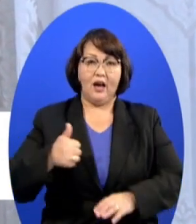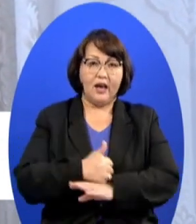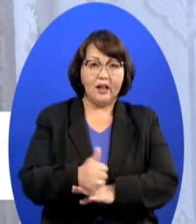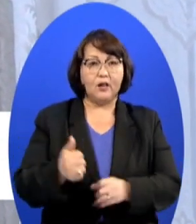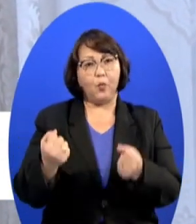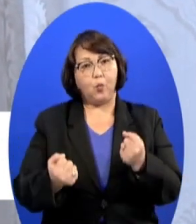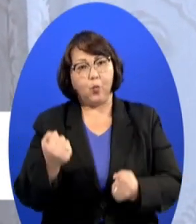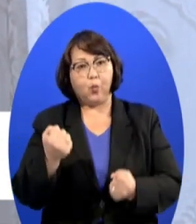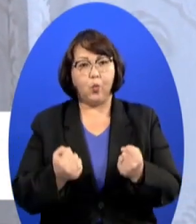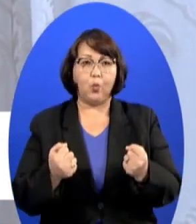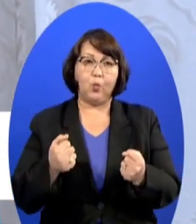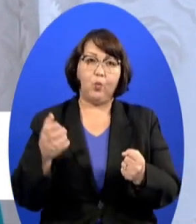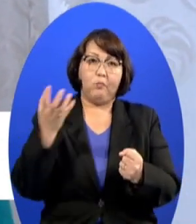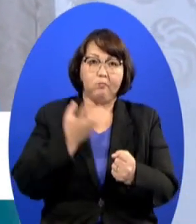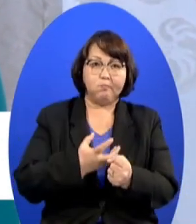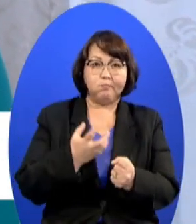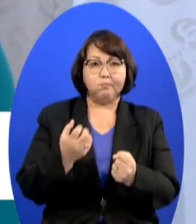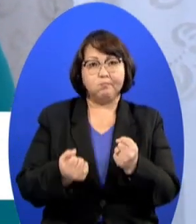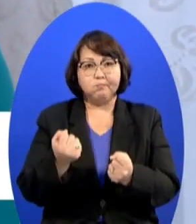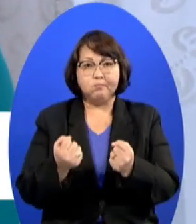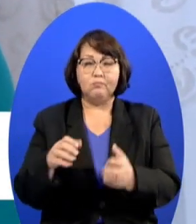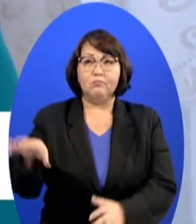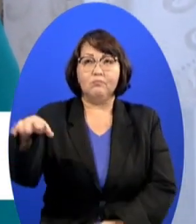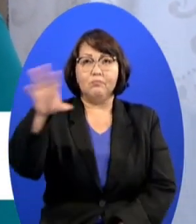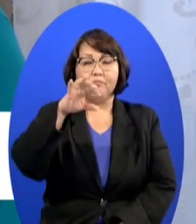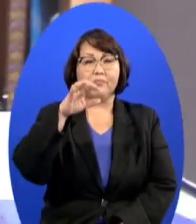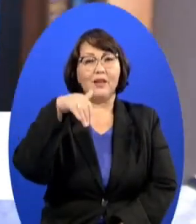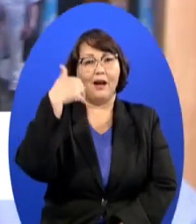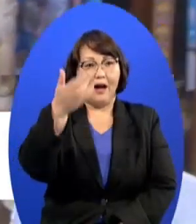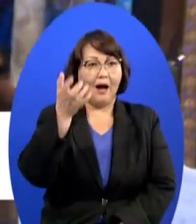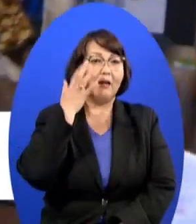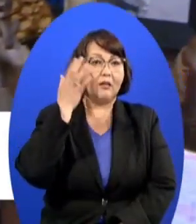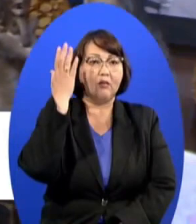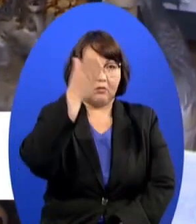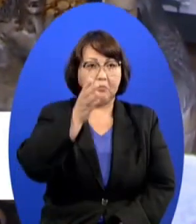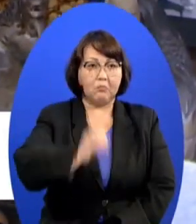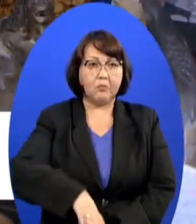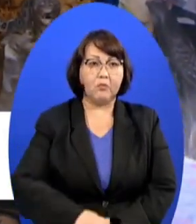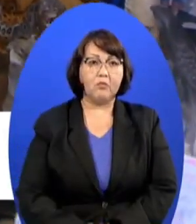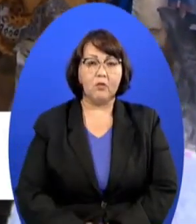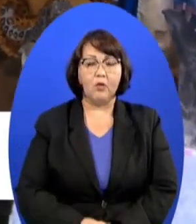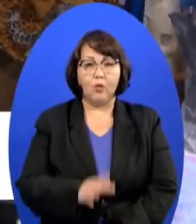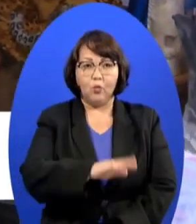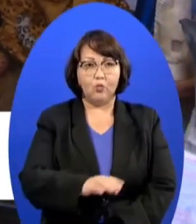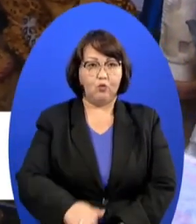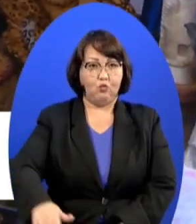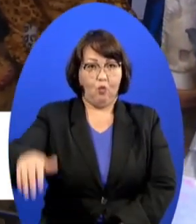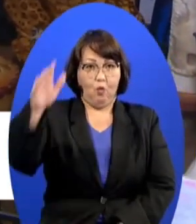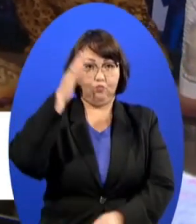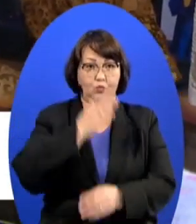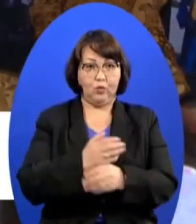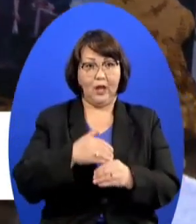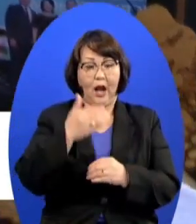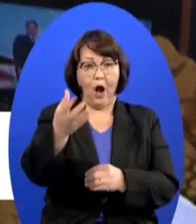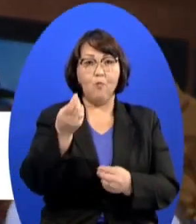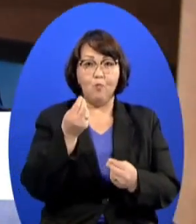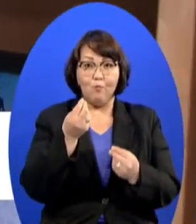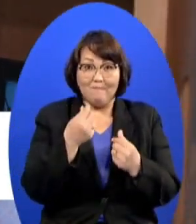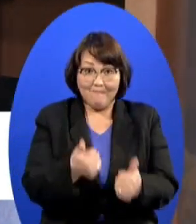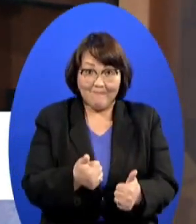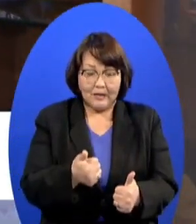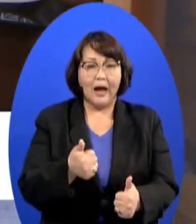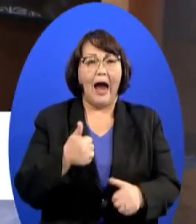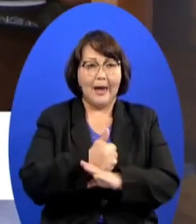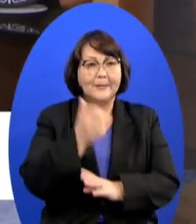гадаад руу аялал бас зүгээр баха гэж би бол миний хувьд бол бодчих. Хүүхдүүдээ том болсны дараа эсвэл мөнгөтэй болсны дараа хамтдаа аялна